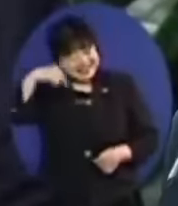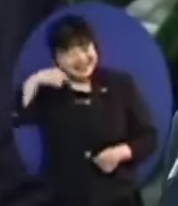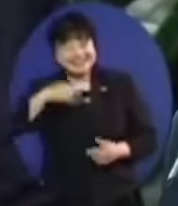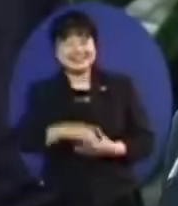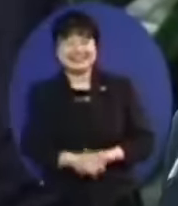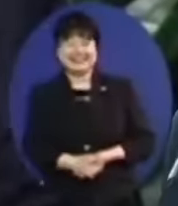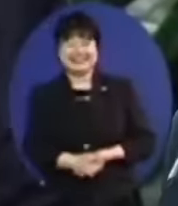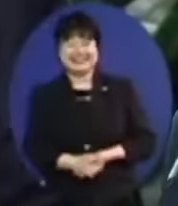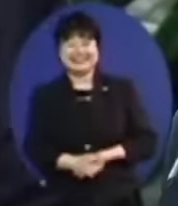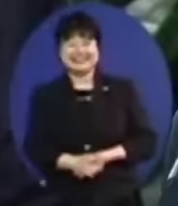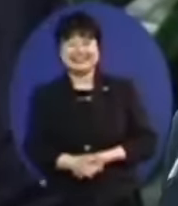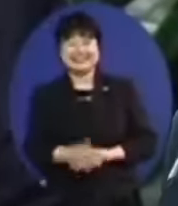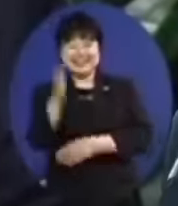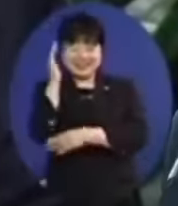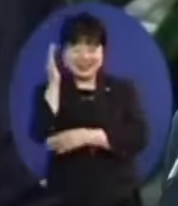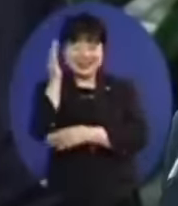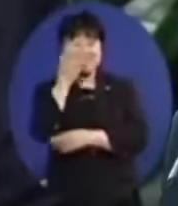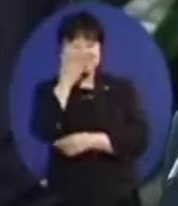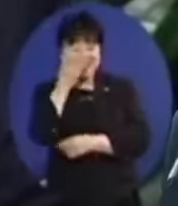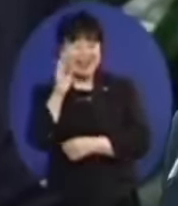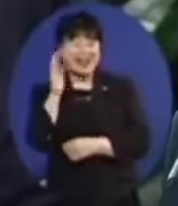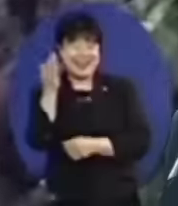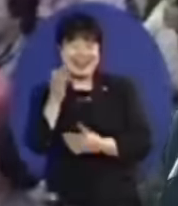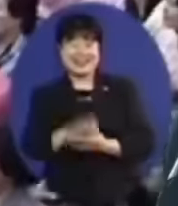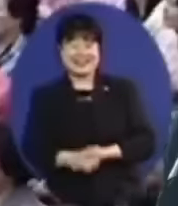이 강단에 서서 설교할 것 같아요.